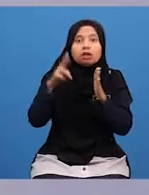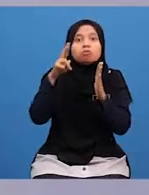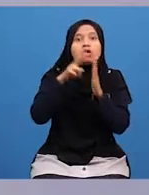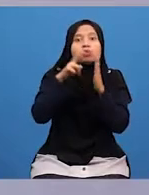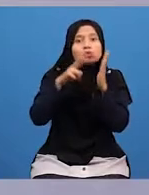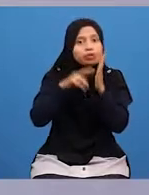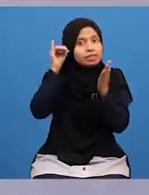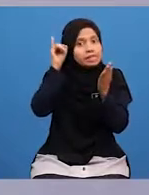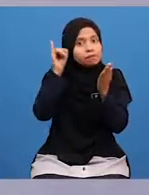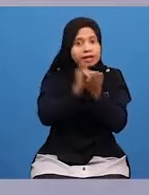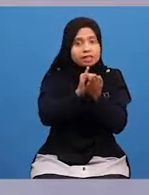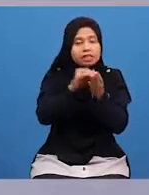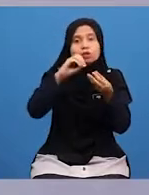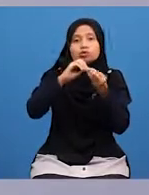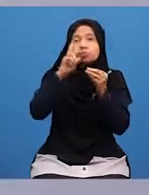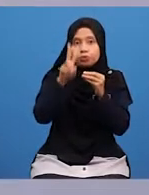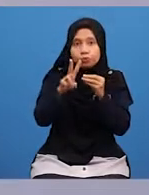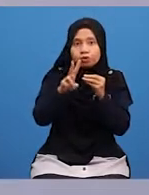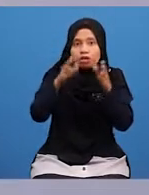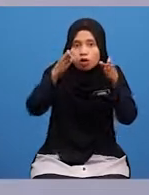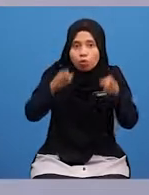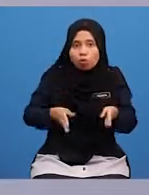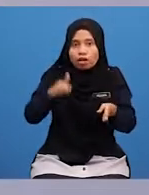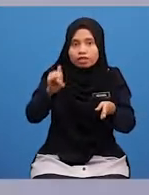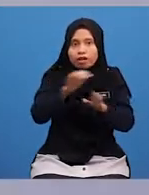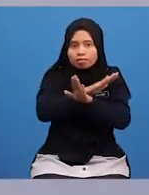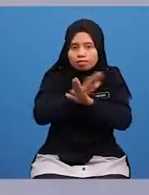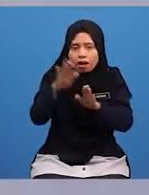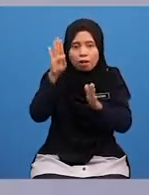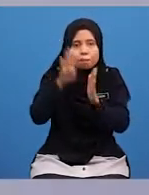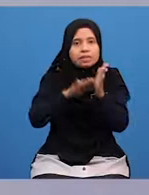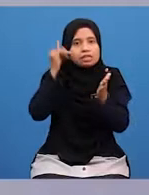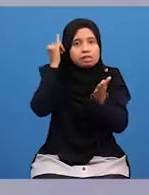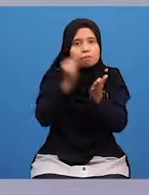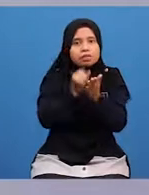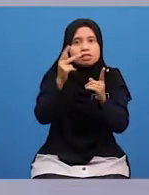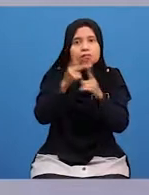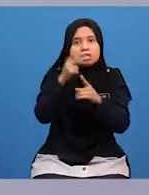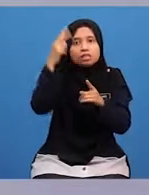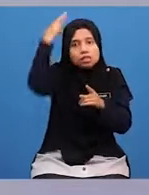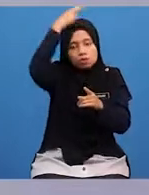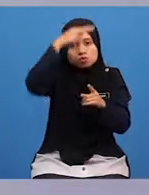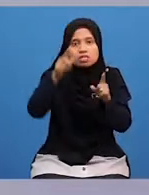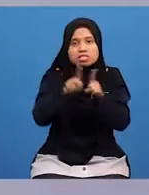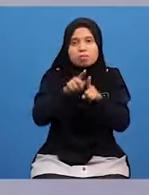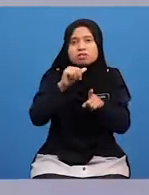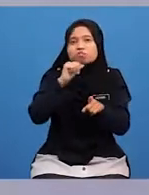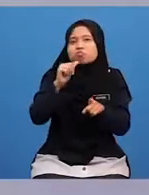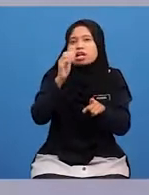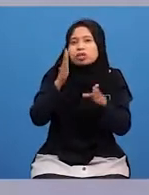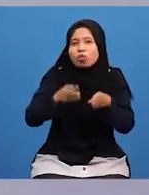rukun iman. Kedua, orang yang tidak beriman kepada Rasul sama seperti orang bukan